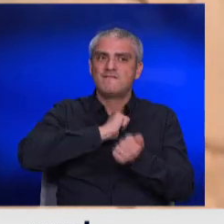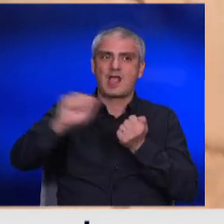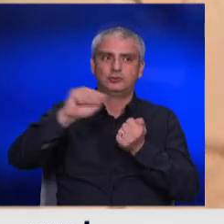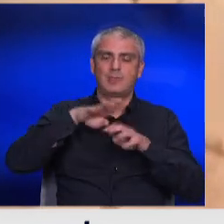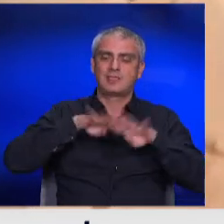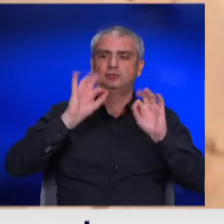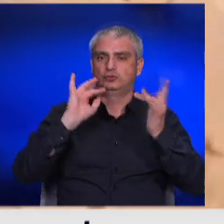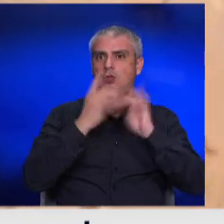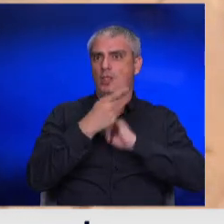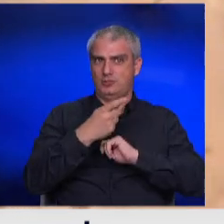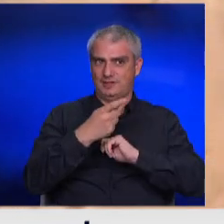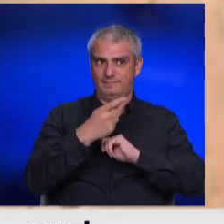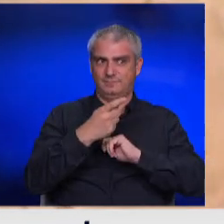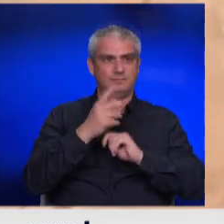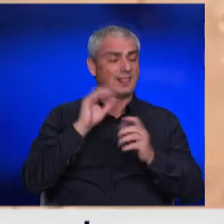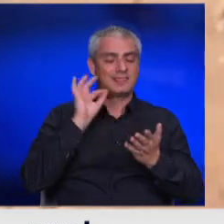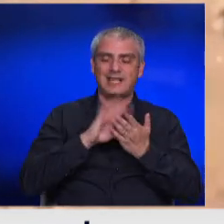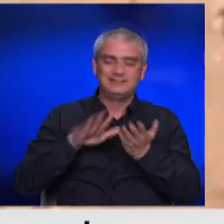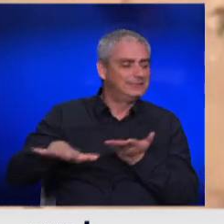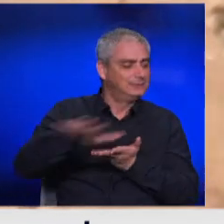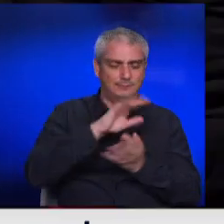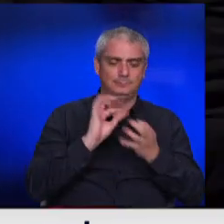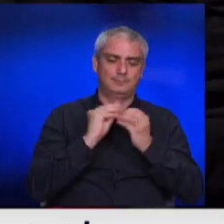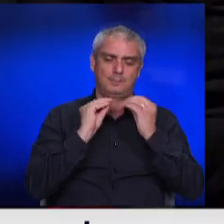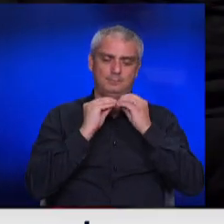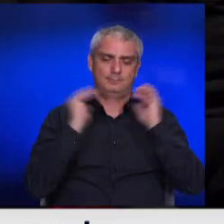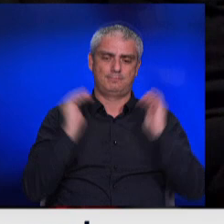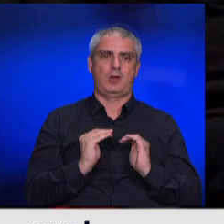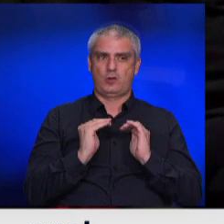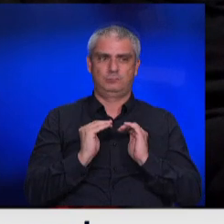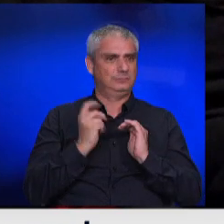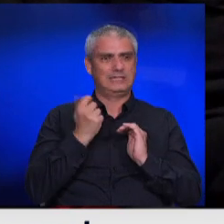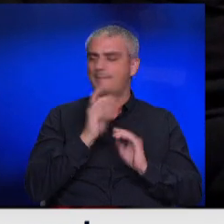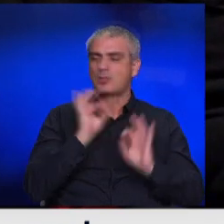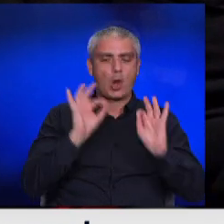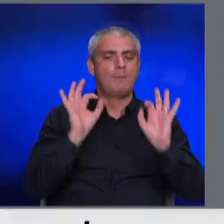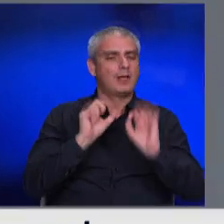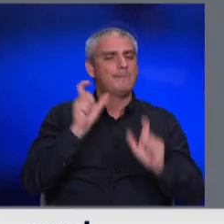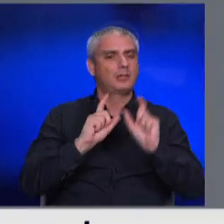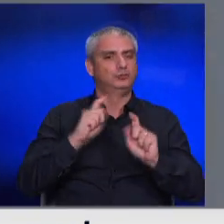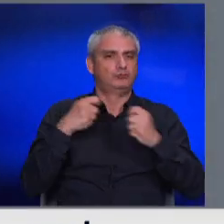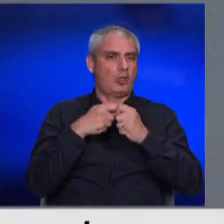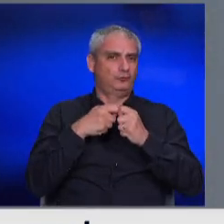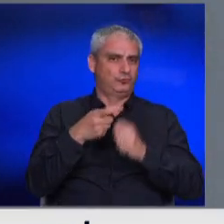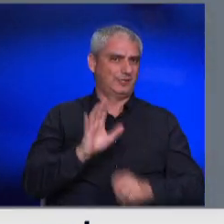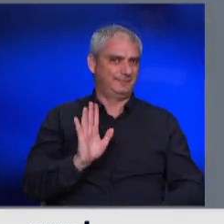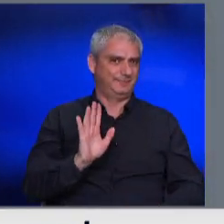תשתיות אויב עם נזק אגבי מצומצם, כמעט ללא פגיעה בבלתי מעורבים.